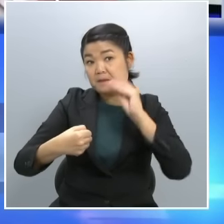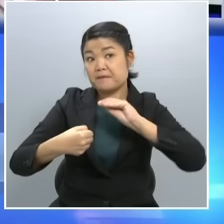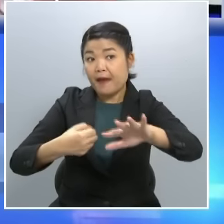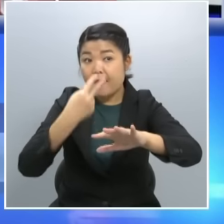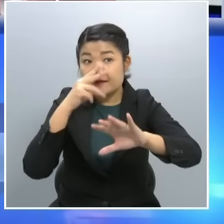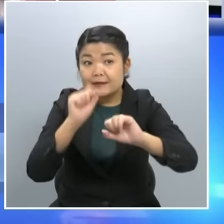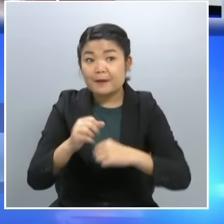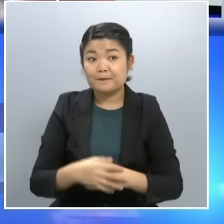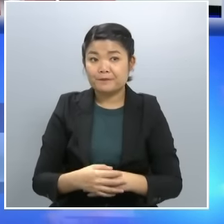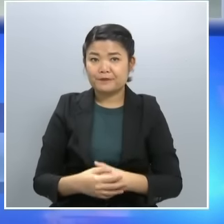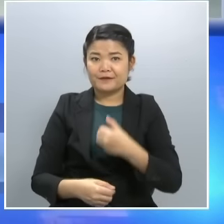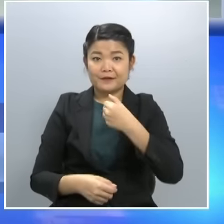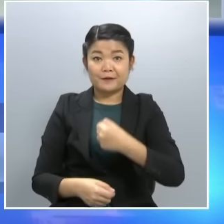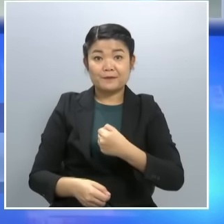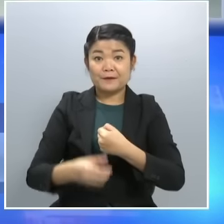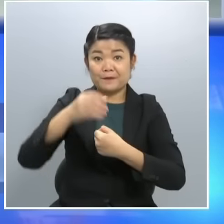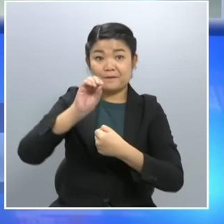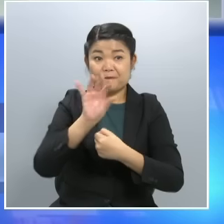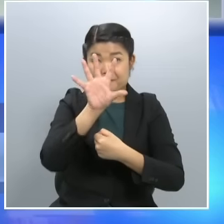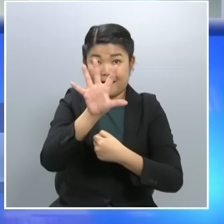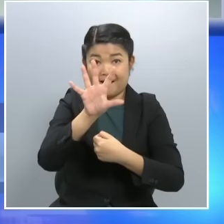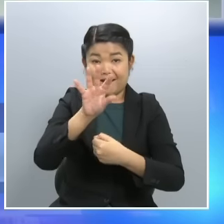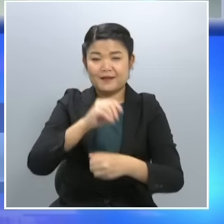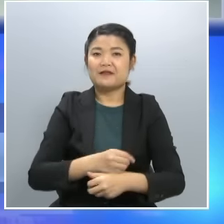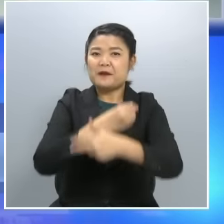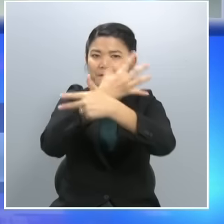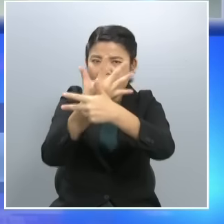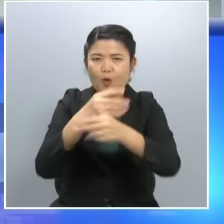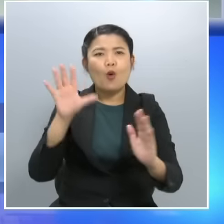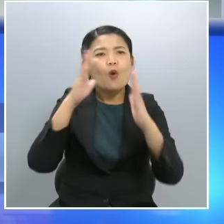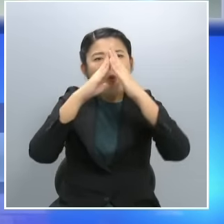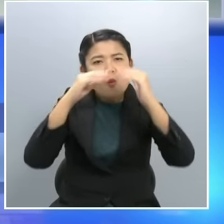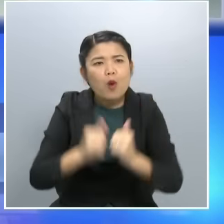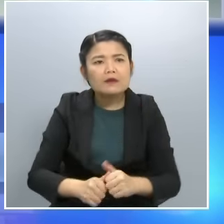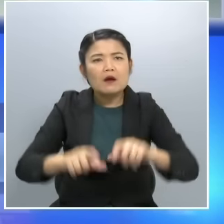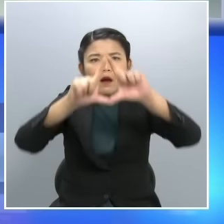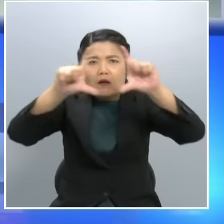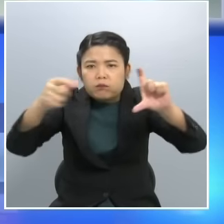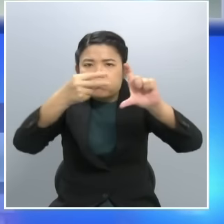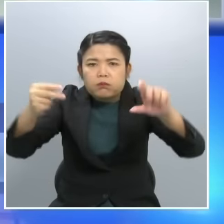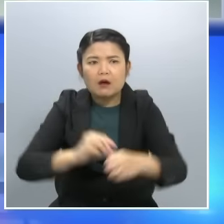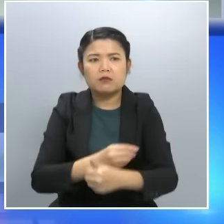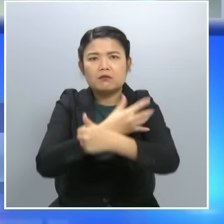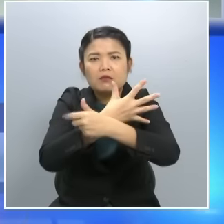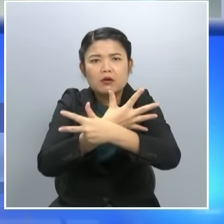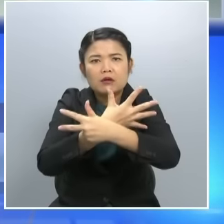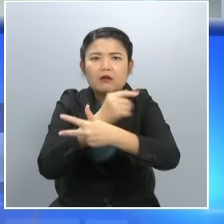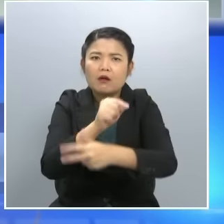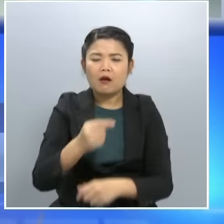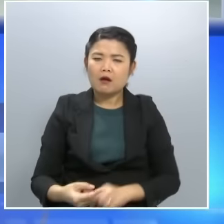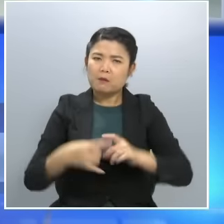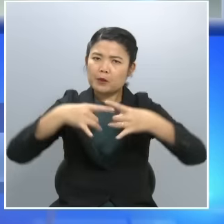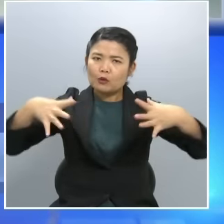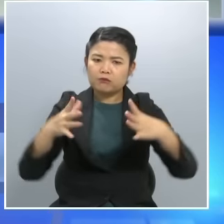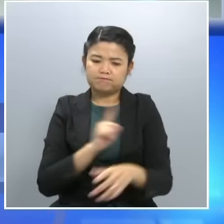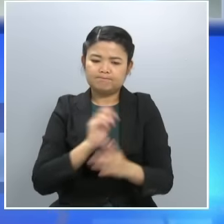ตาลปัดเป็นเี่ไอคอนเออวัดเวิร์ดต่างๆเไออนหมดอ่ะโอ้ตายโอ้โหมันมันมันเกินกว่าความเป็นสงฆ์อ่ะมันไม่ใช่กิจของสงฆ์อ่ะ